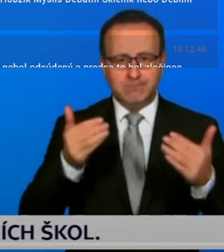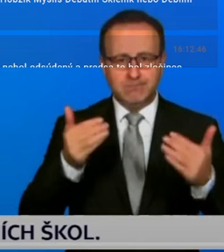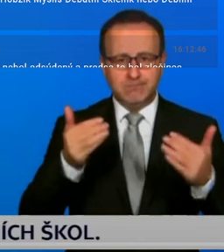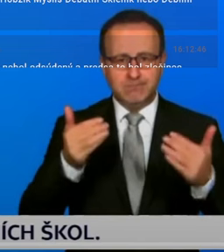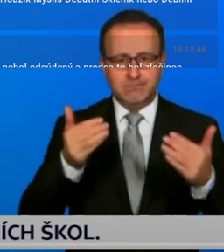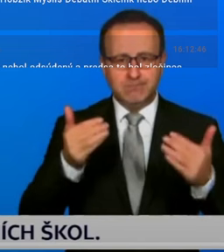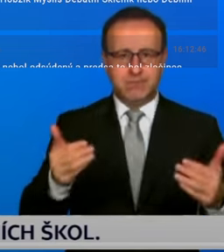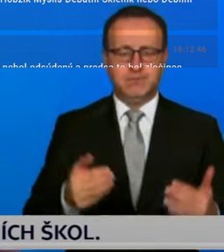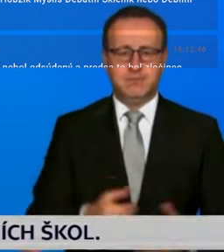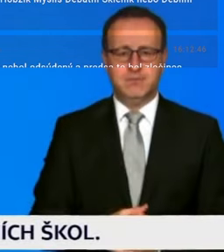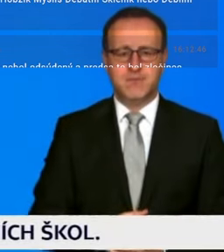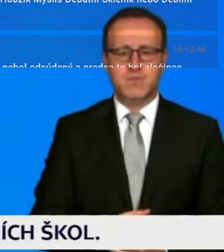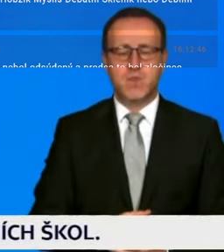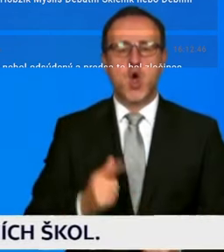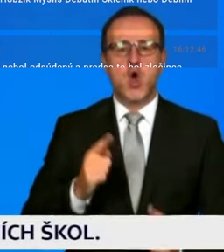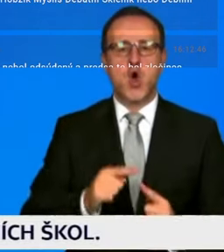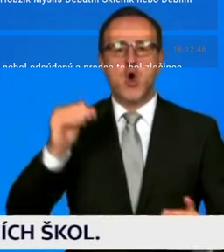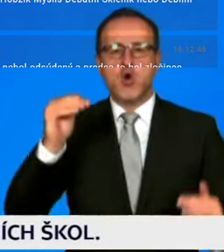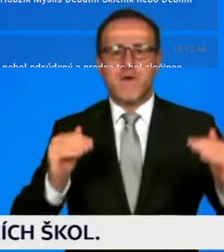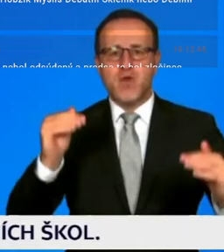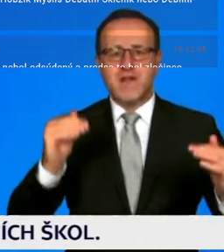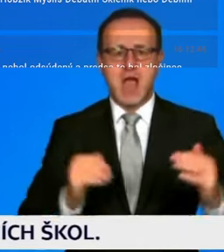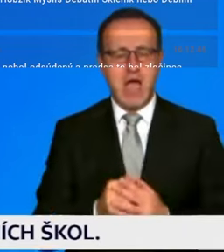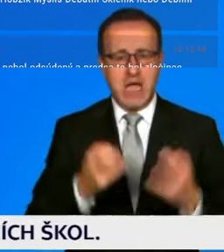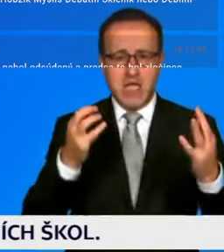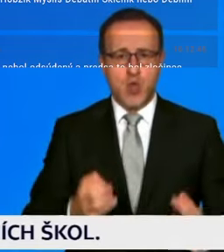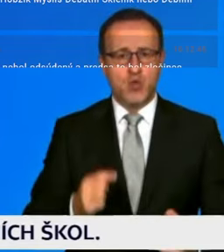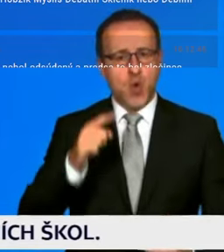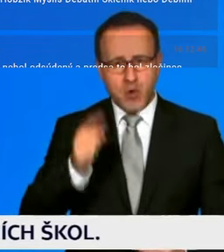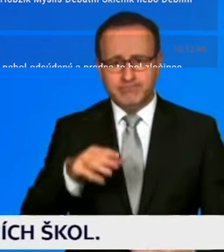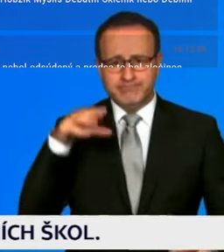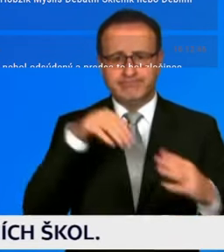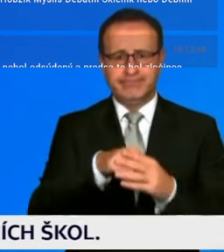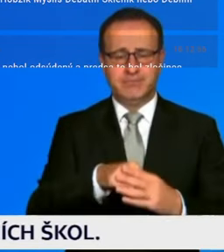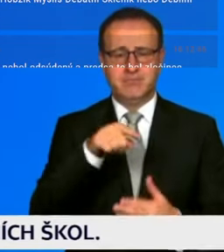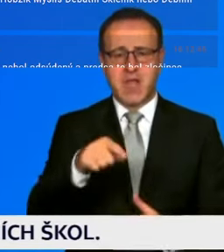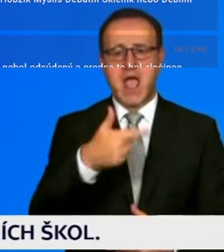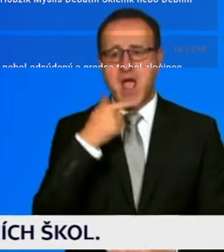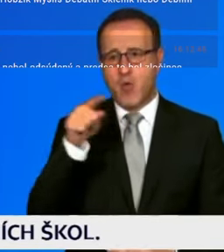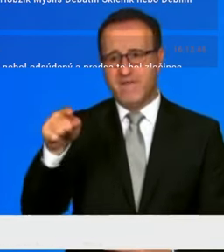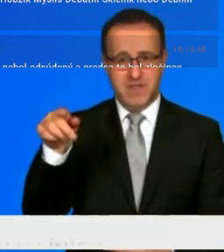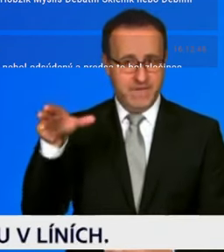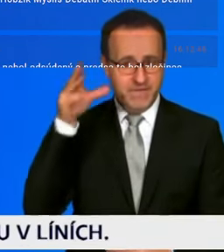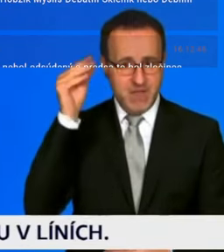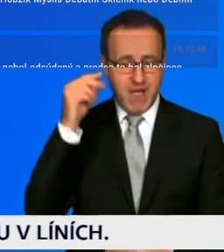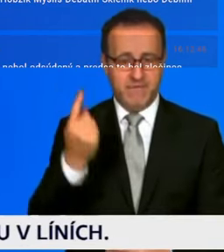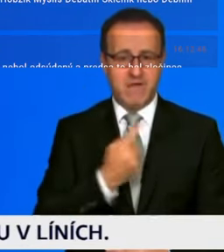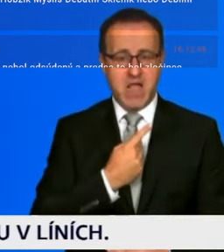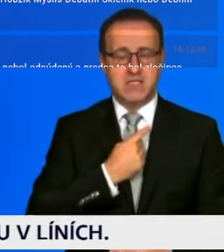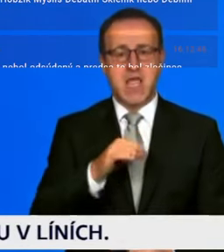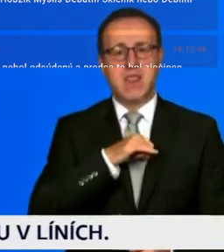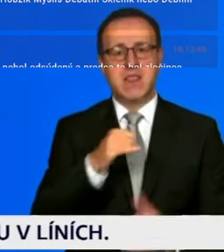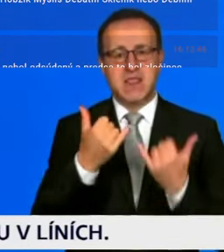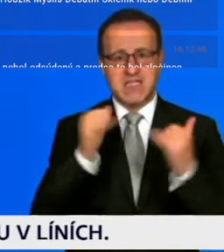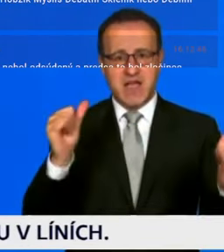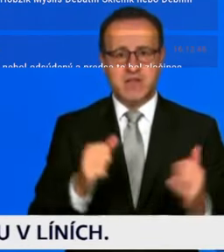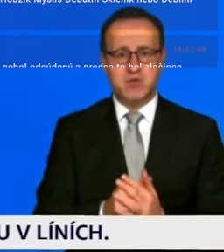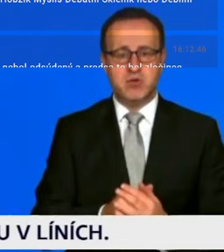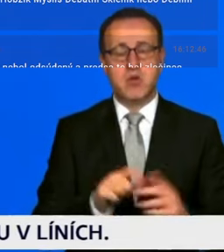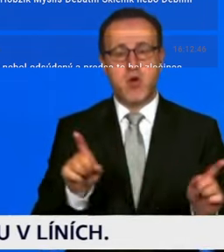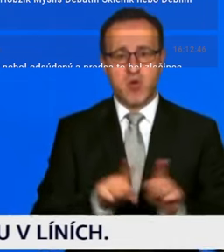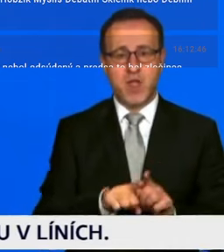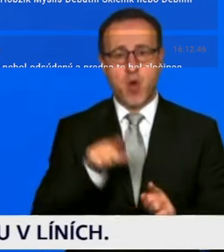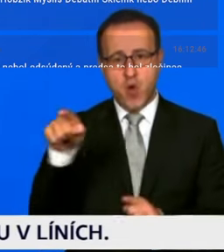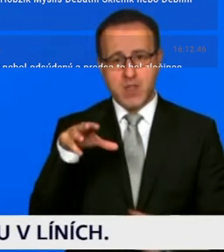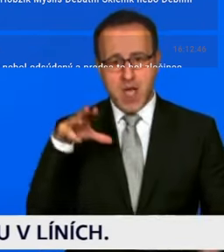jenom tá rovnováha je jednoducho zabudovaná do toho ako vy vnímate vlastnú nezávislosť a rovnako je ona